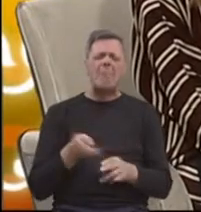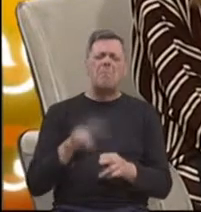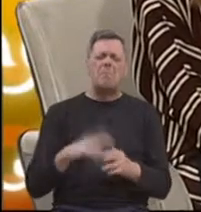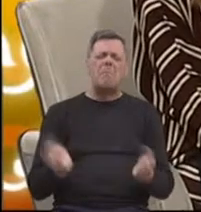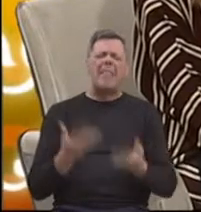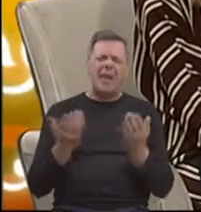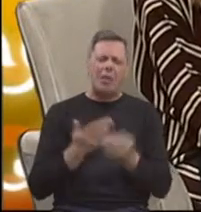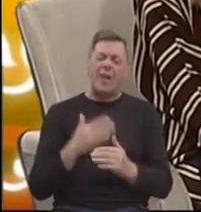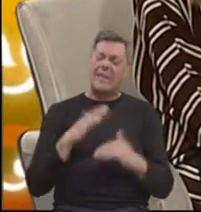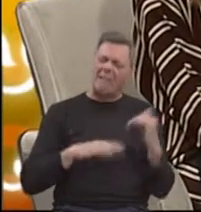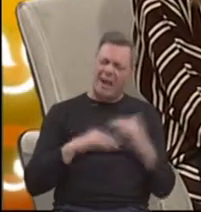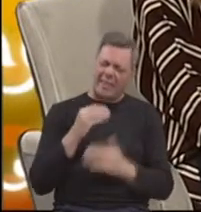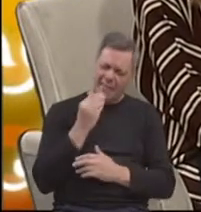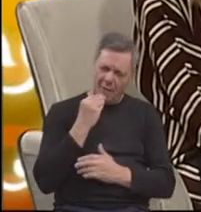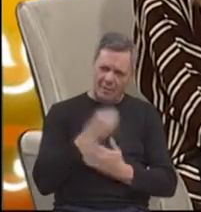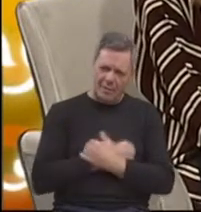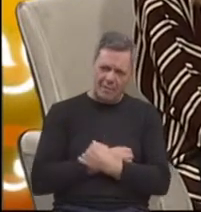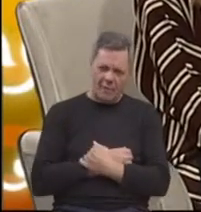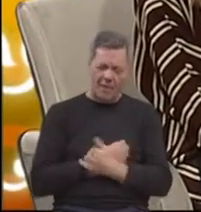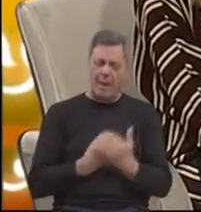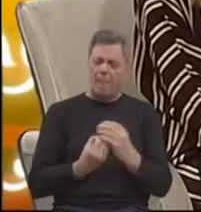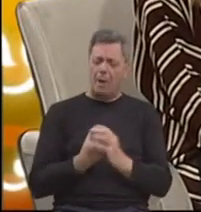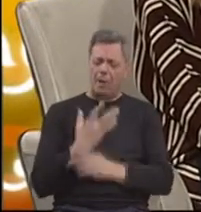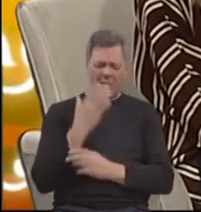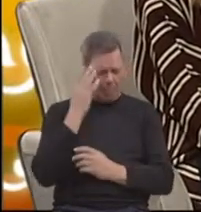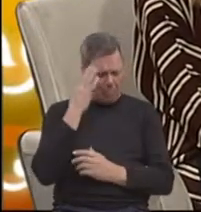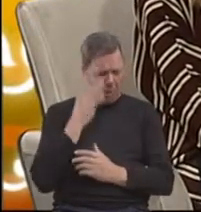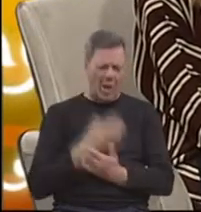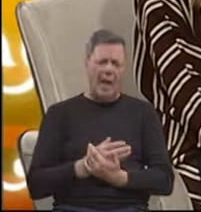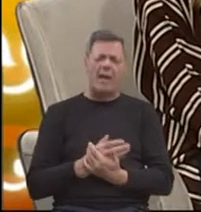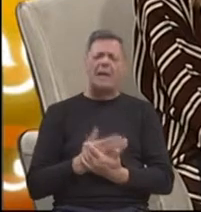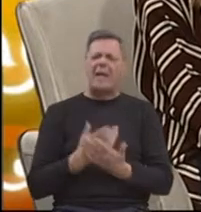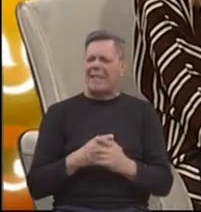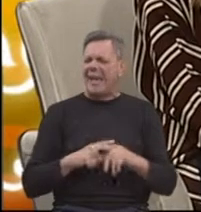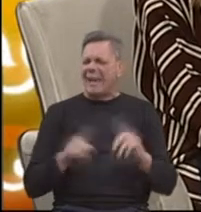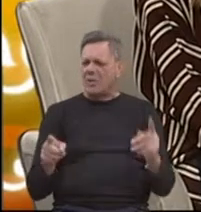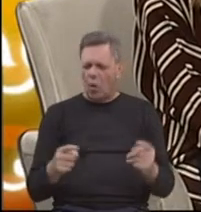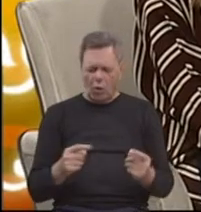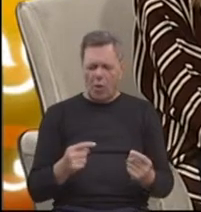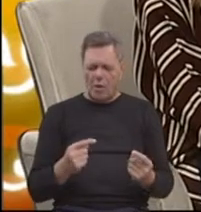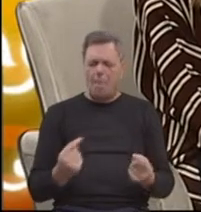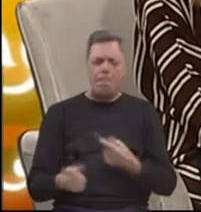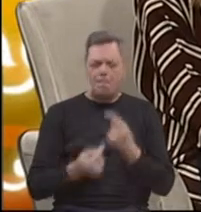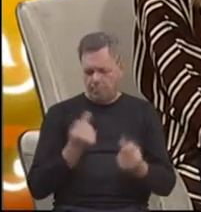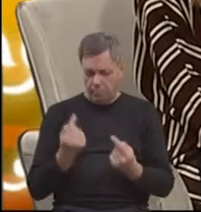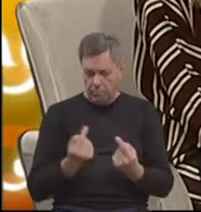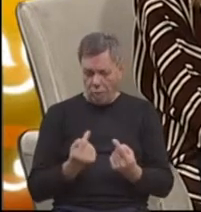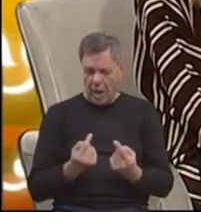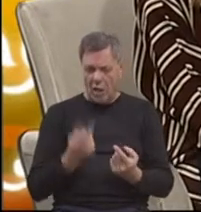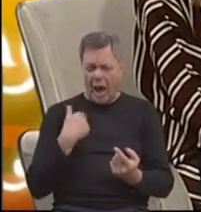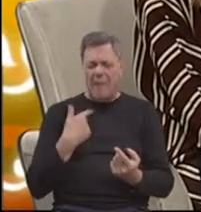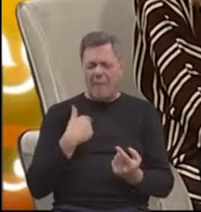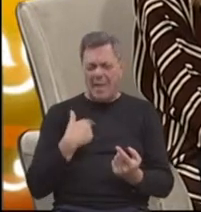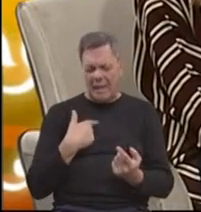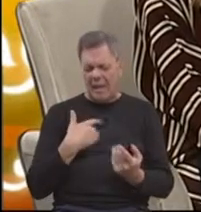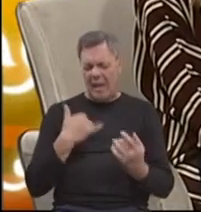nekim kvalitetnim namirnicama. Da. Priroda se pobrinila upravo kroz sezonalnost da se raznolikost postigne, ali mi znamo često zapravo tu pobrkat